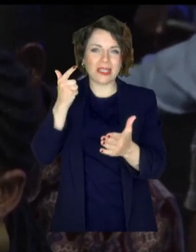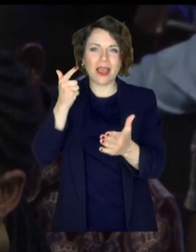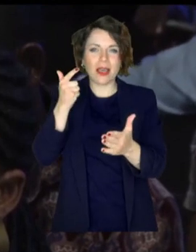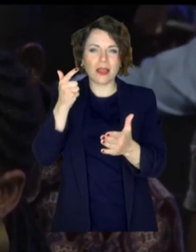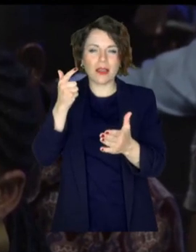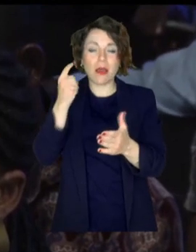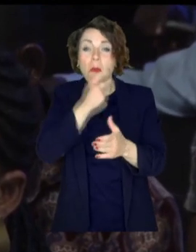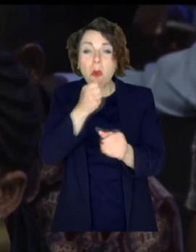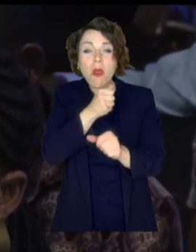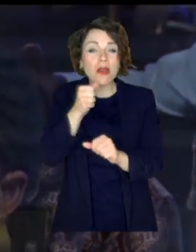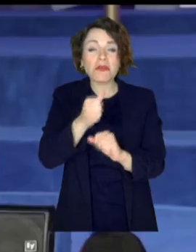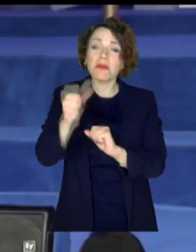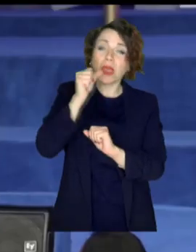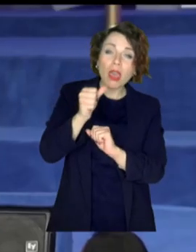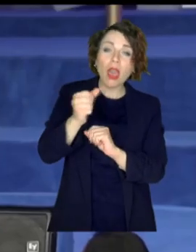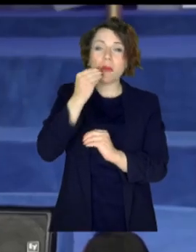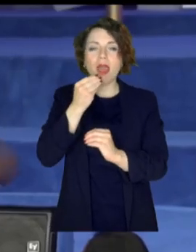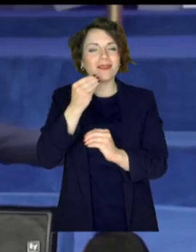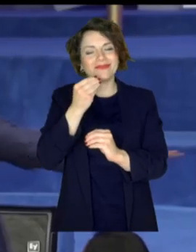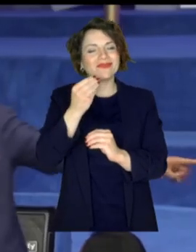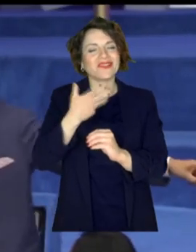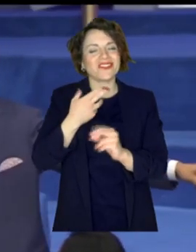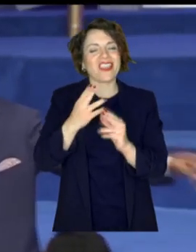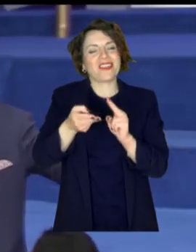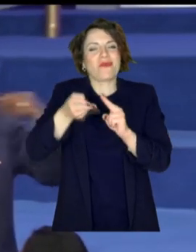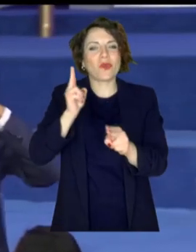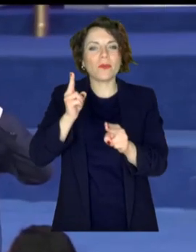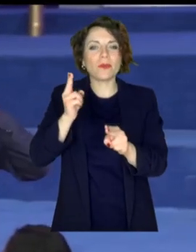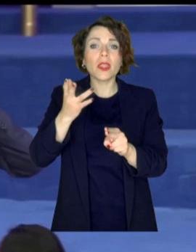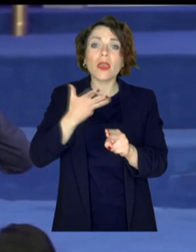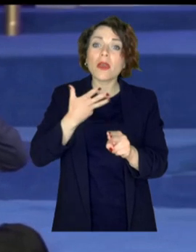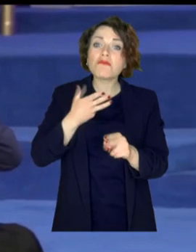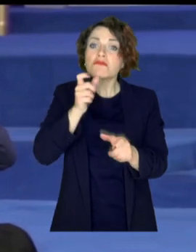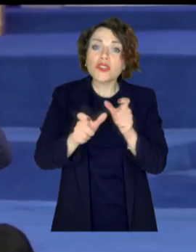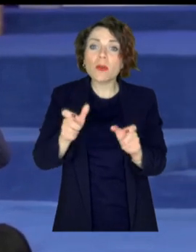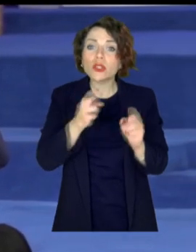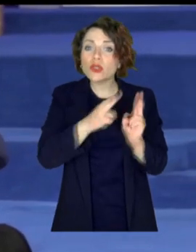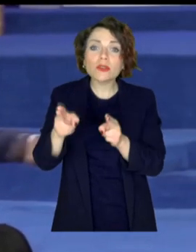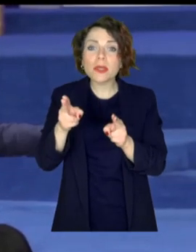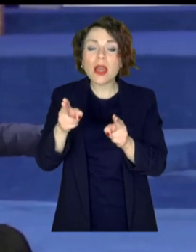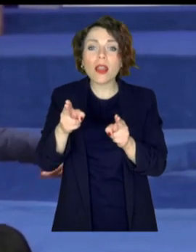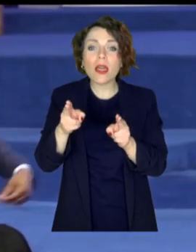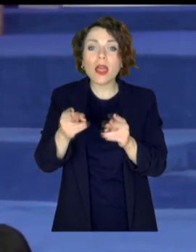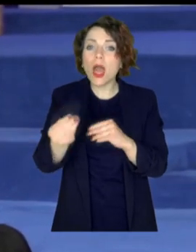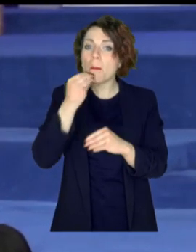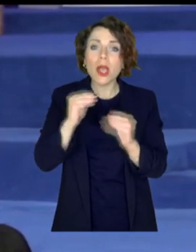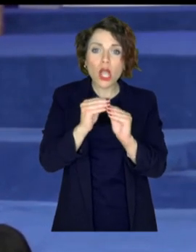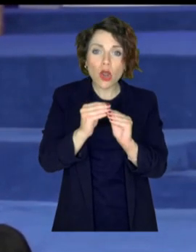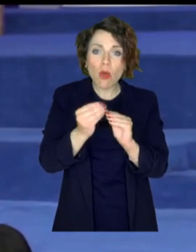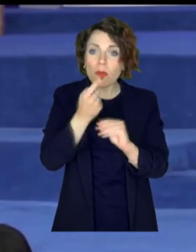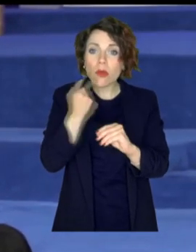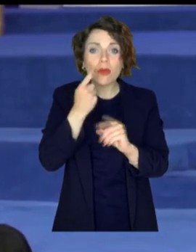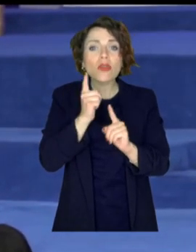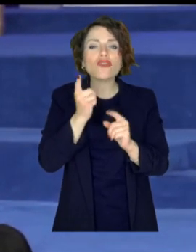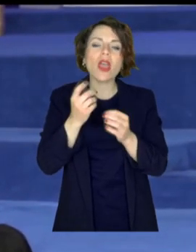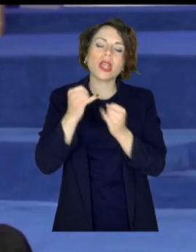non è solo per mangiare e bere. Lo sapete che ci sono persone in ospedale che non usano la bocca per mangiare? Hanno un tubicino che entra